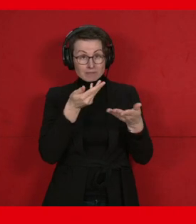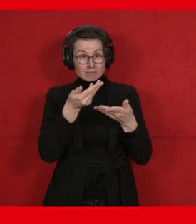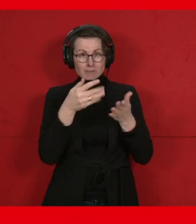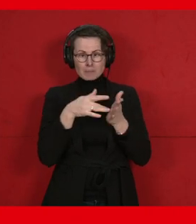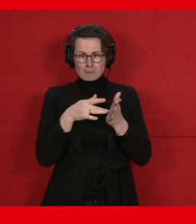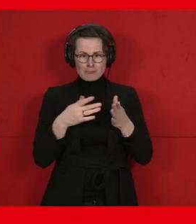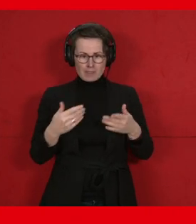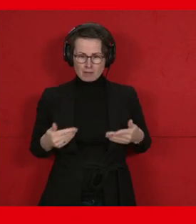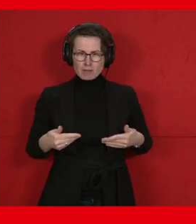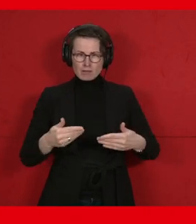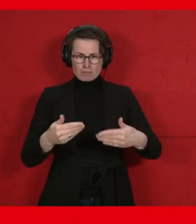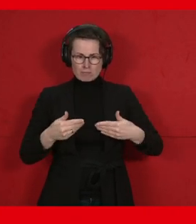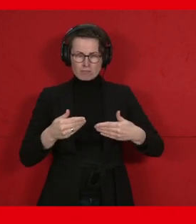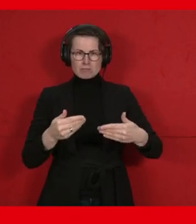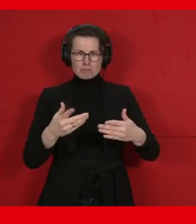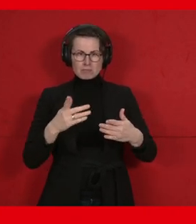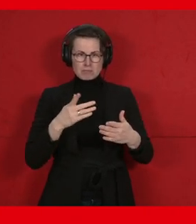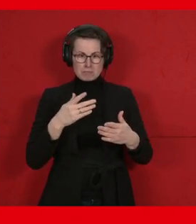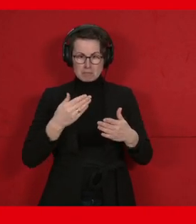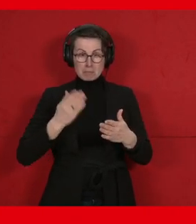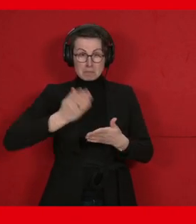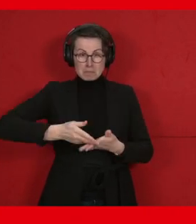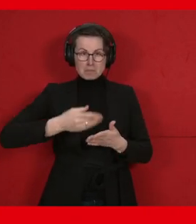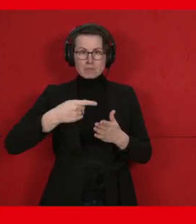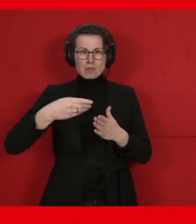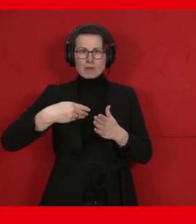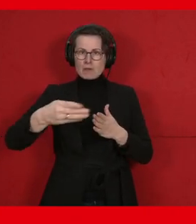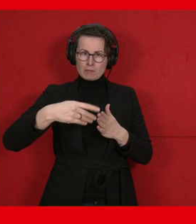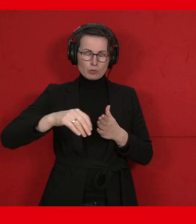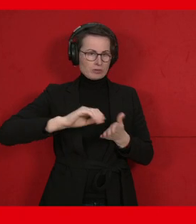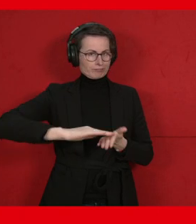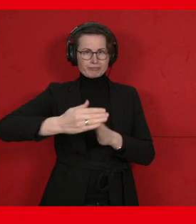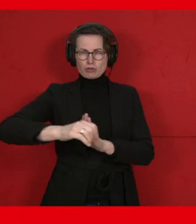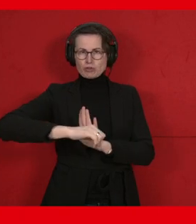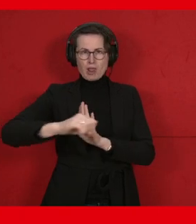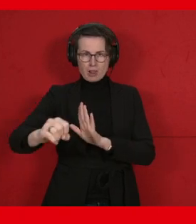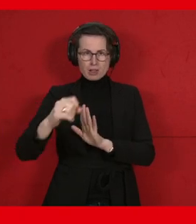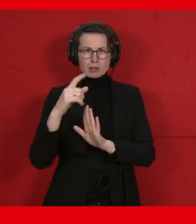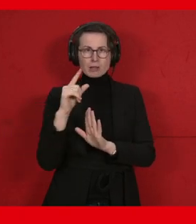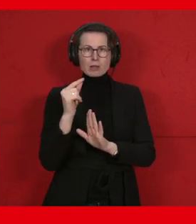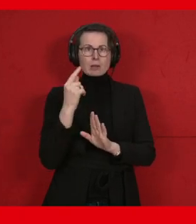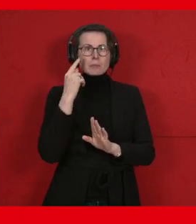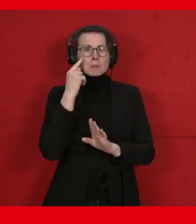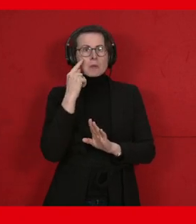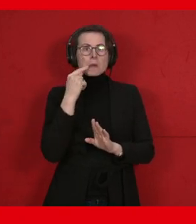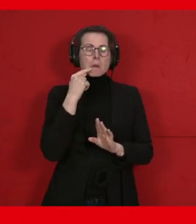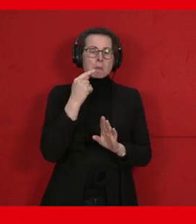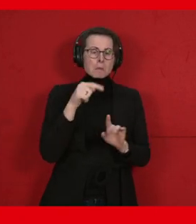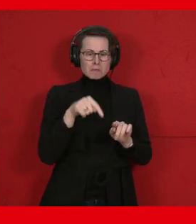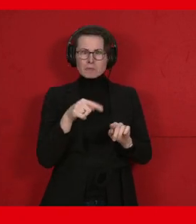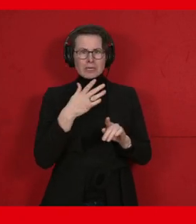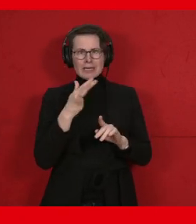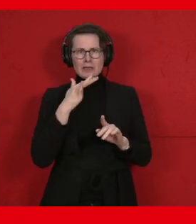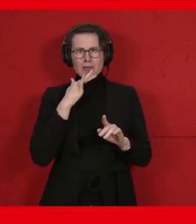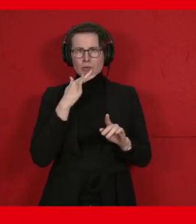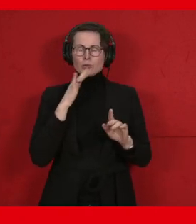wir gegenwärtig eingeschlagen haben, zu Ende gehen, verplempern. Das will ich ganz klar so sagen. Der ist nicht ambitioniert genug, da ist nicht genug